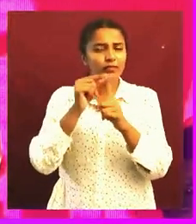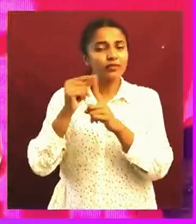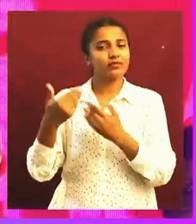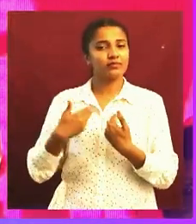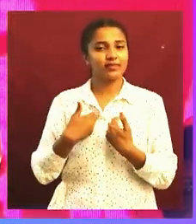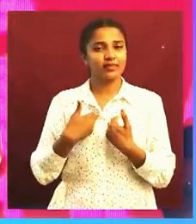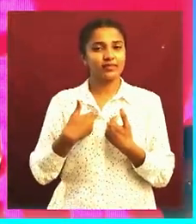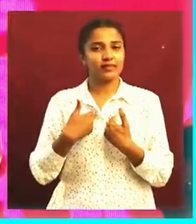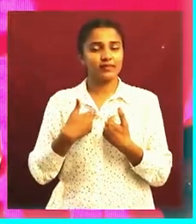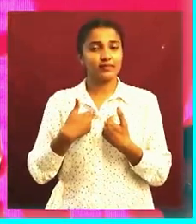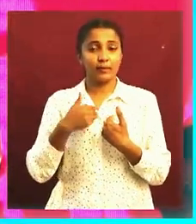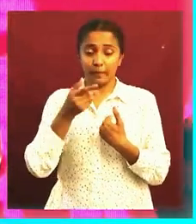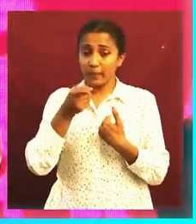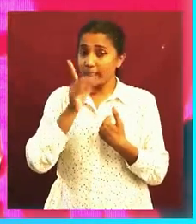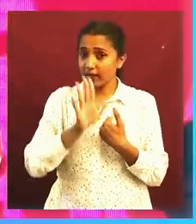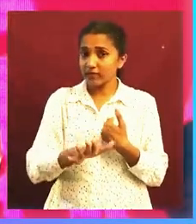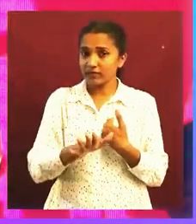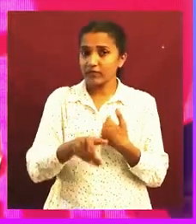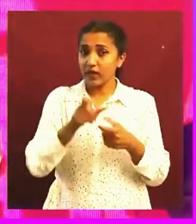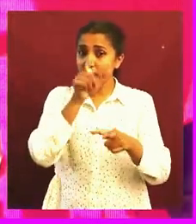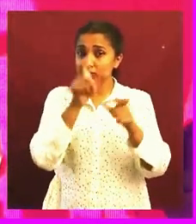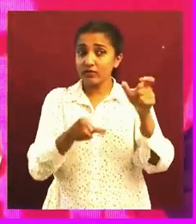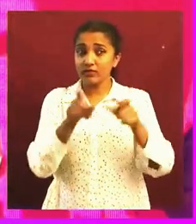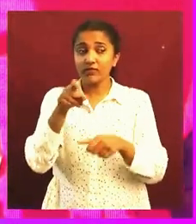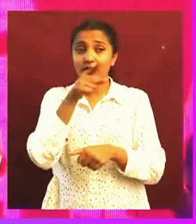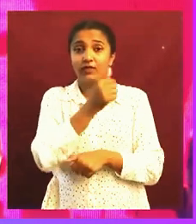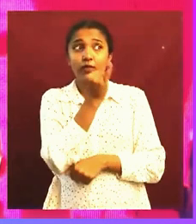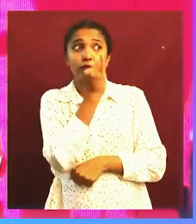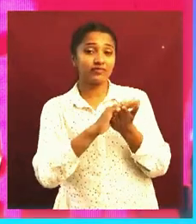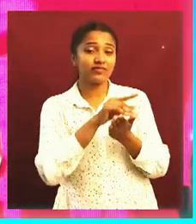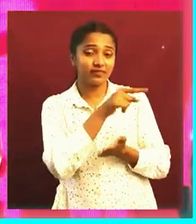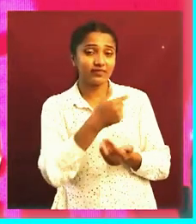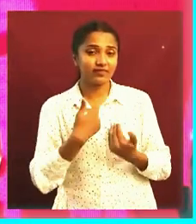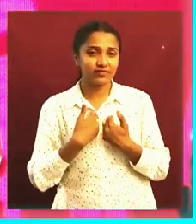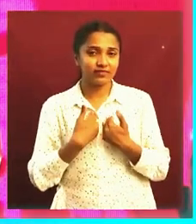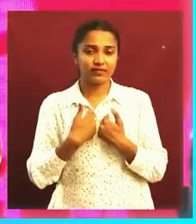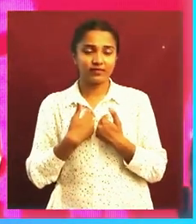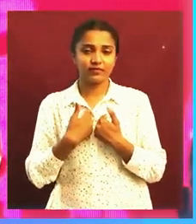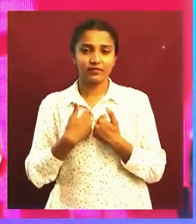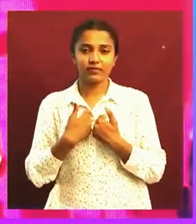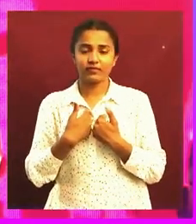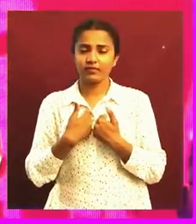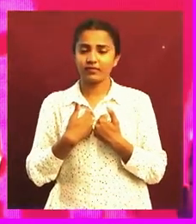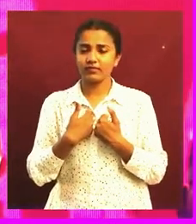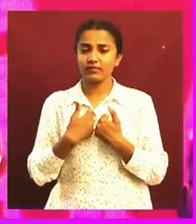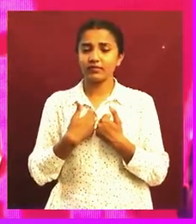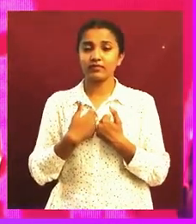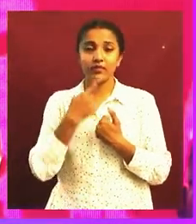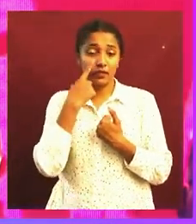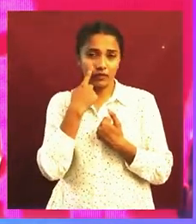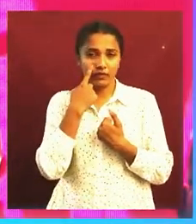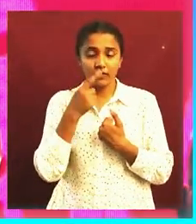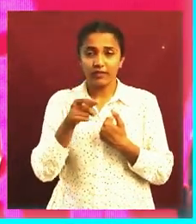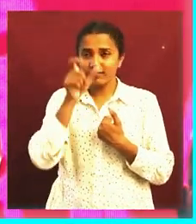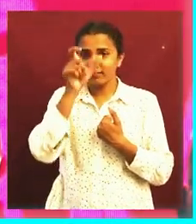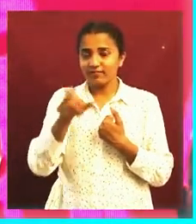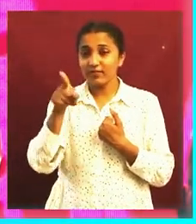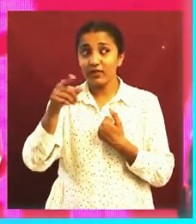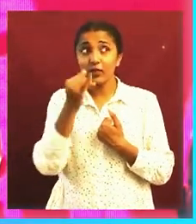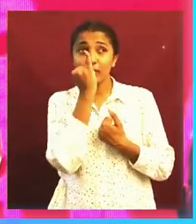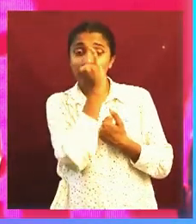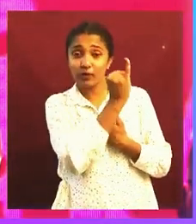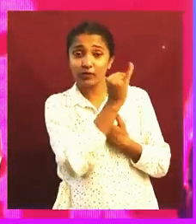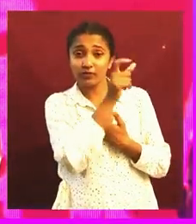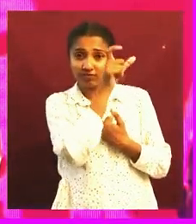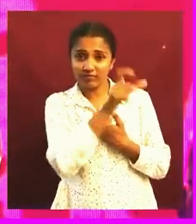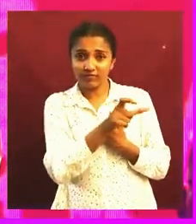ஏகாய் ஏன்சா ஜனதாவகே சதுரங்கே சதுரா நித சமன் ஜனதாவகே சதுரா ஜனதாவகே